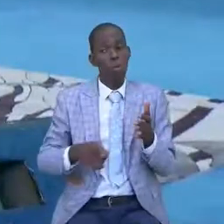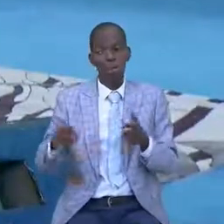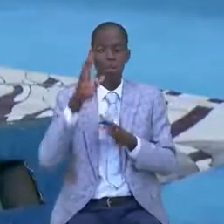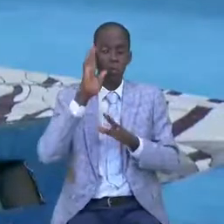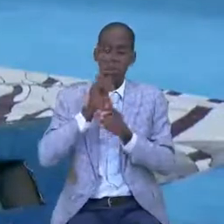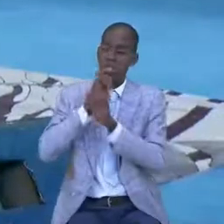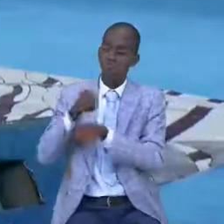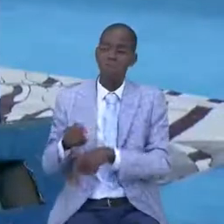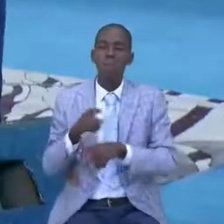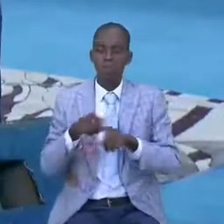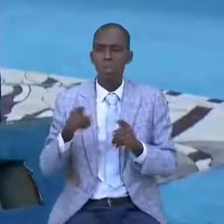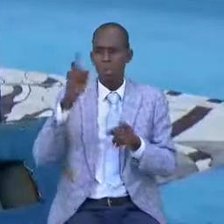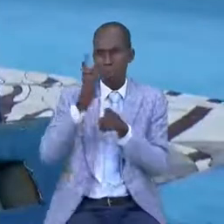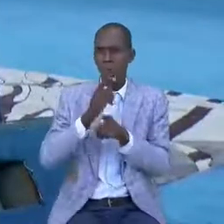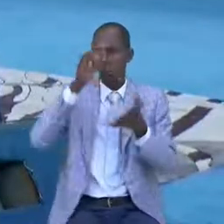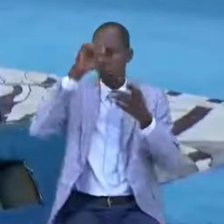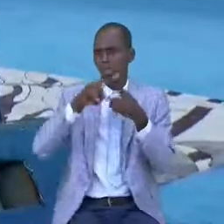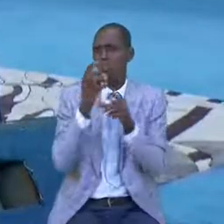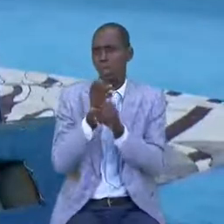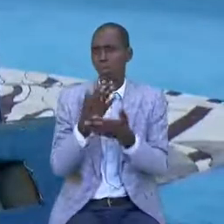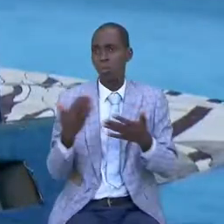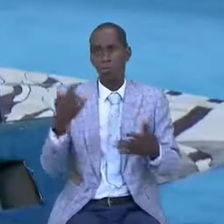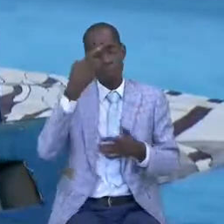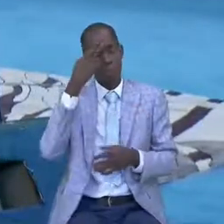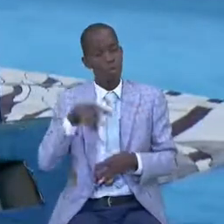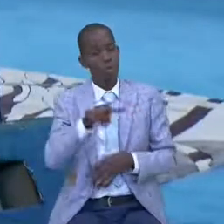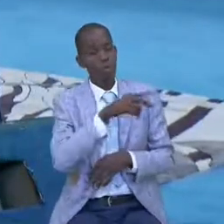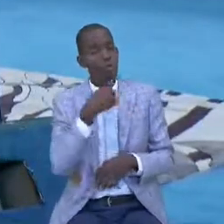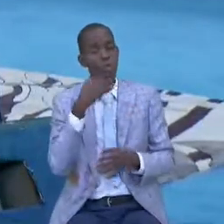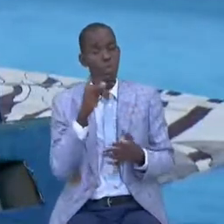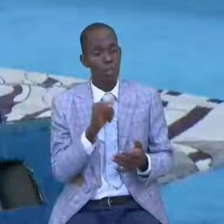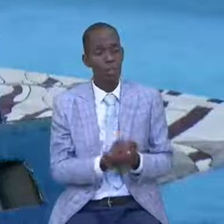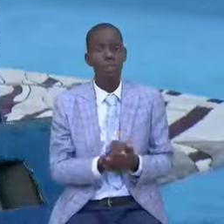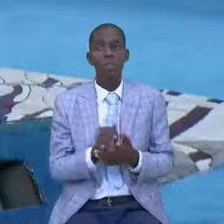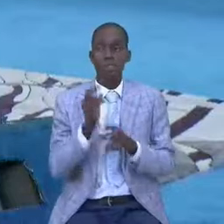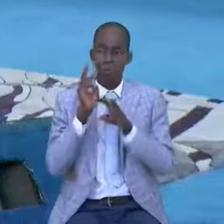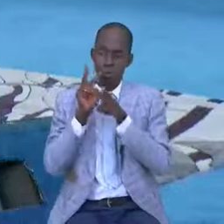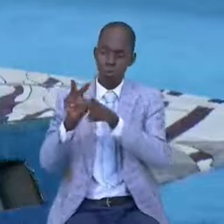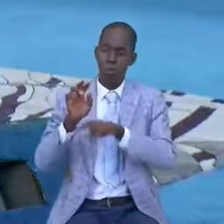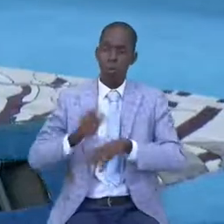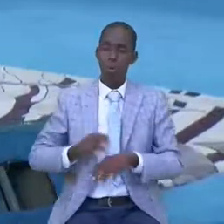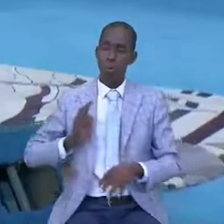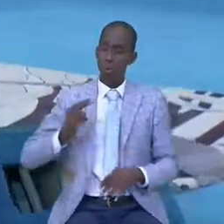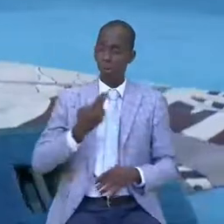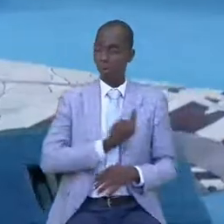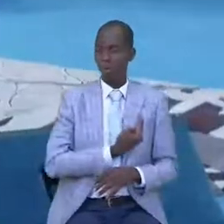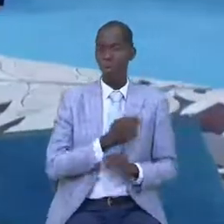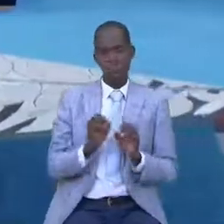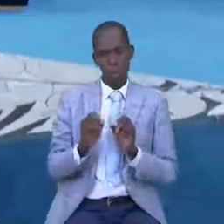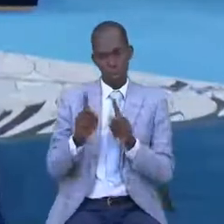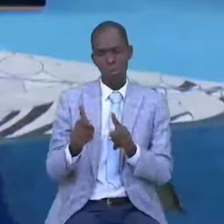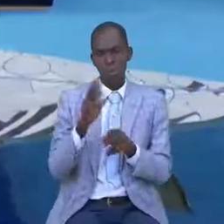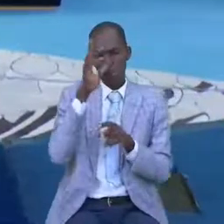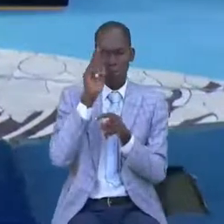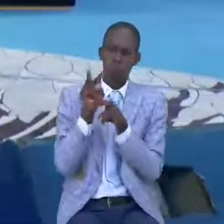Il ne savait pas ce qu'il allait lui offrir, mais il savait qu'il allait recevoir quelque chose. Parce que l'apôtre a